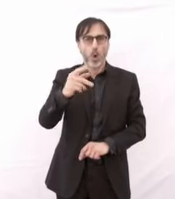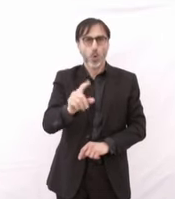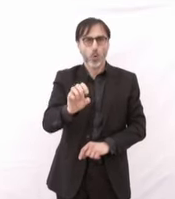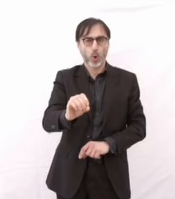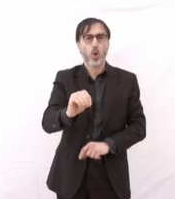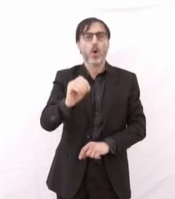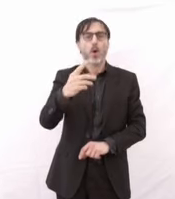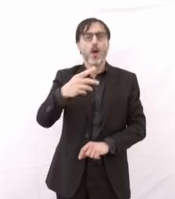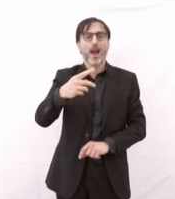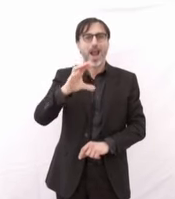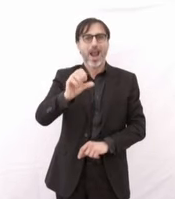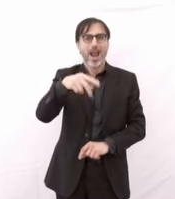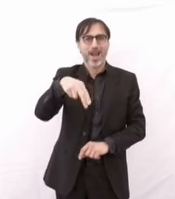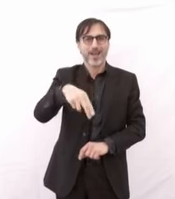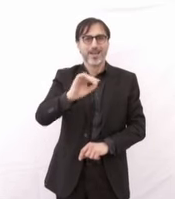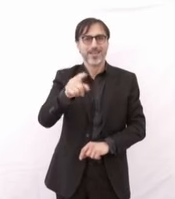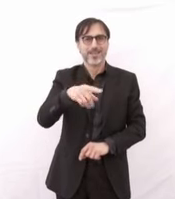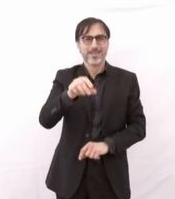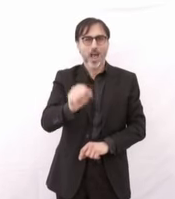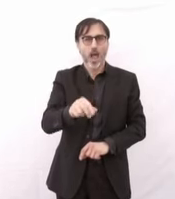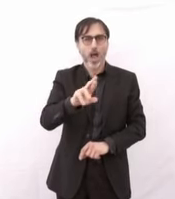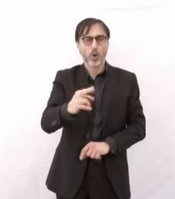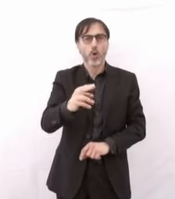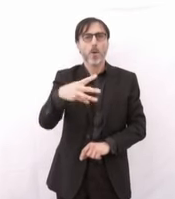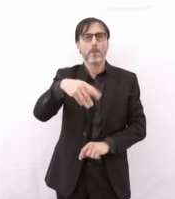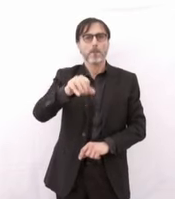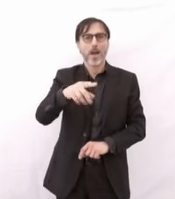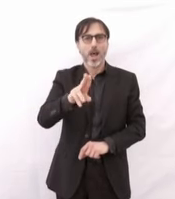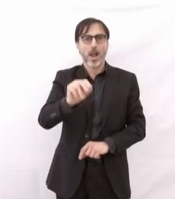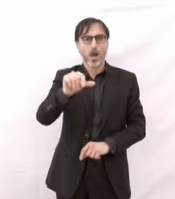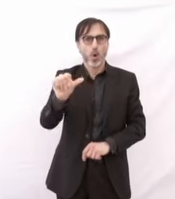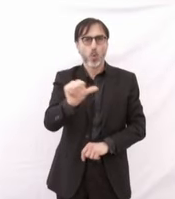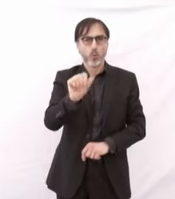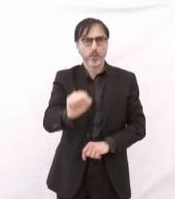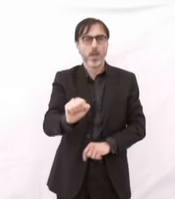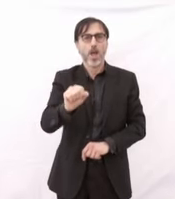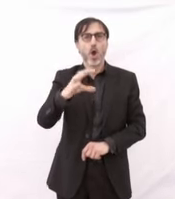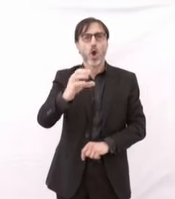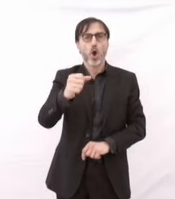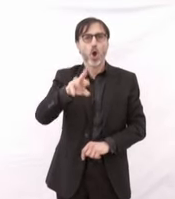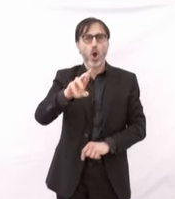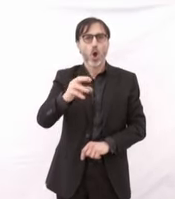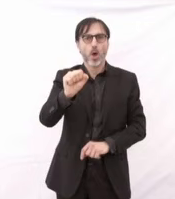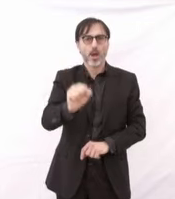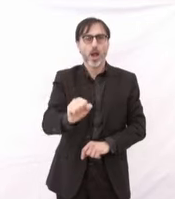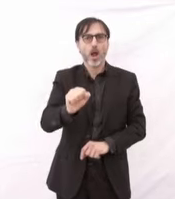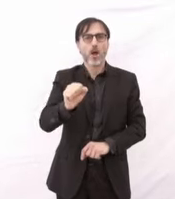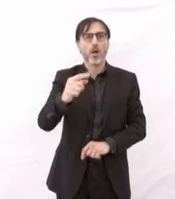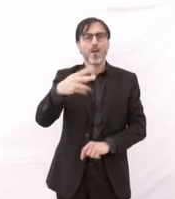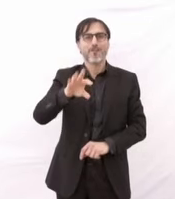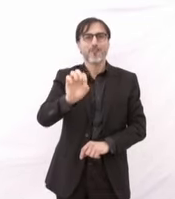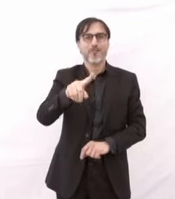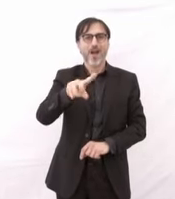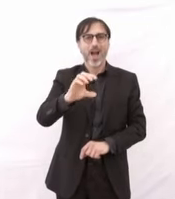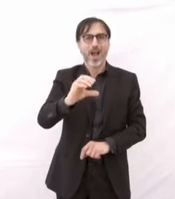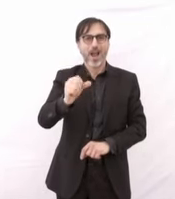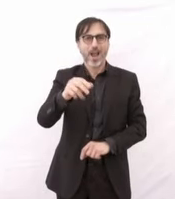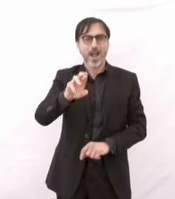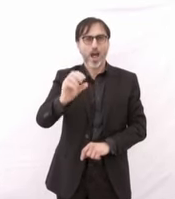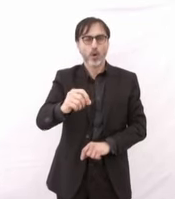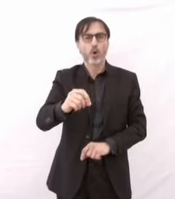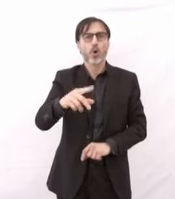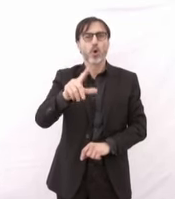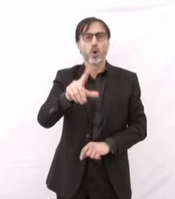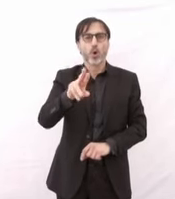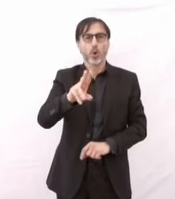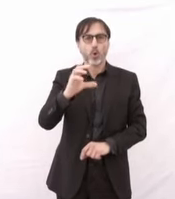Pietro Cannizzaro, Mario Malausa, Silvio Corrao, Calogero Vaccaro, Pasquale